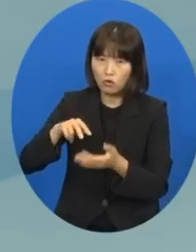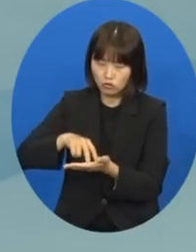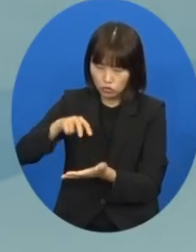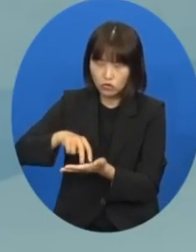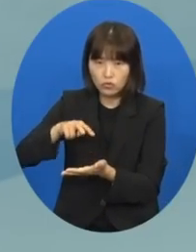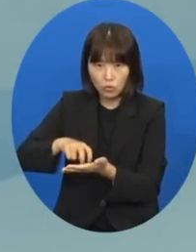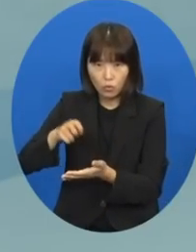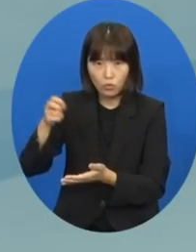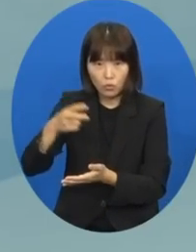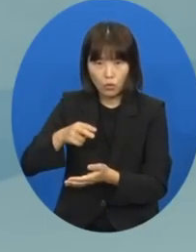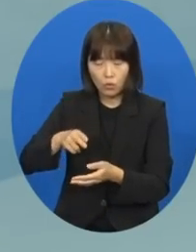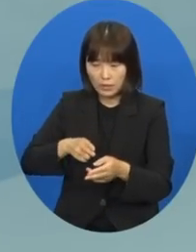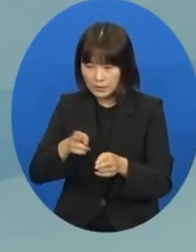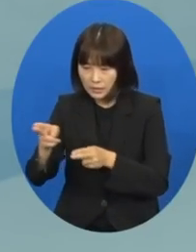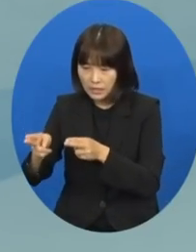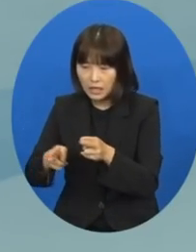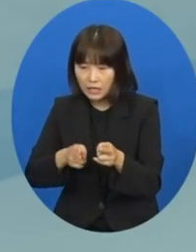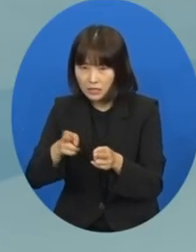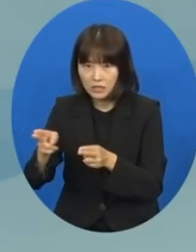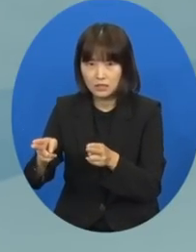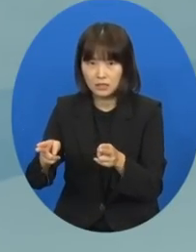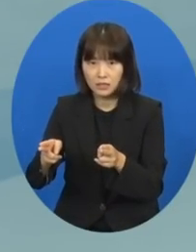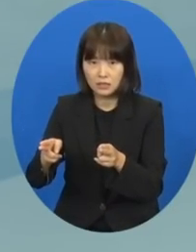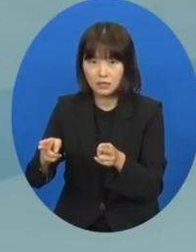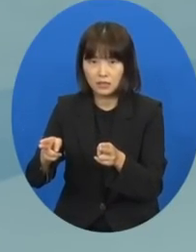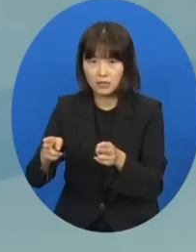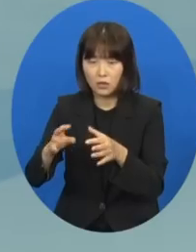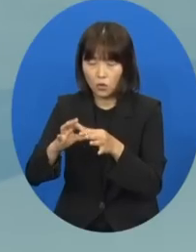신발을 신고 강원도 쇼트트랙 대표 선수가 됐어요.